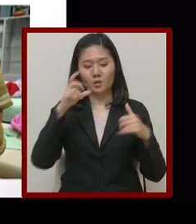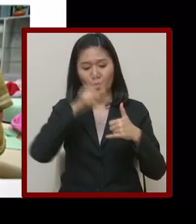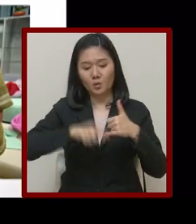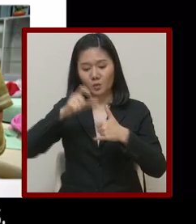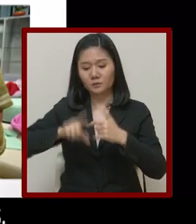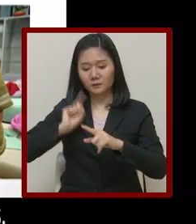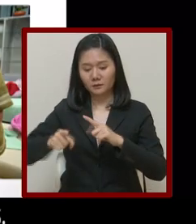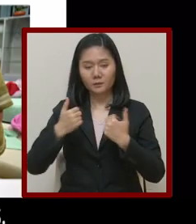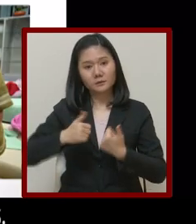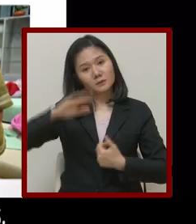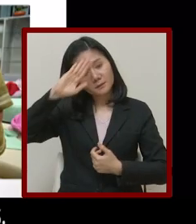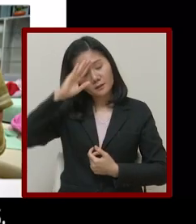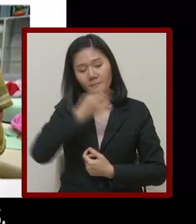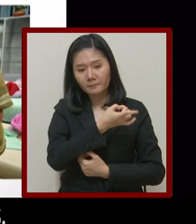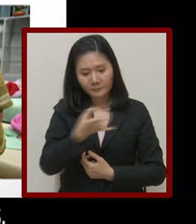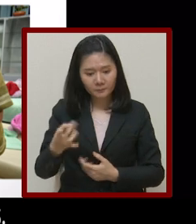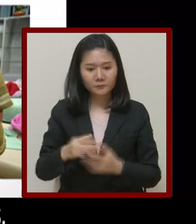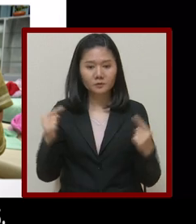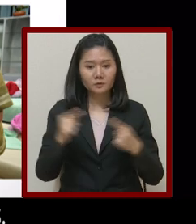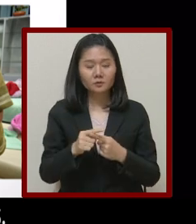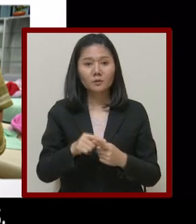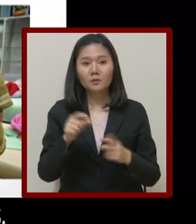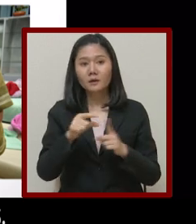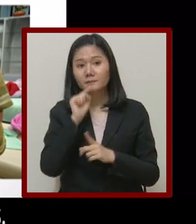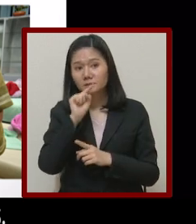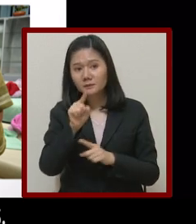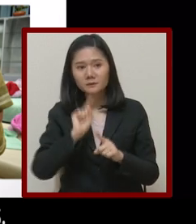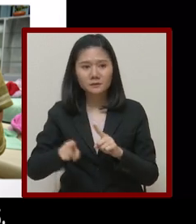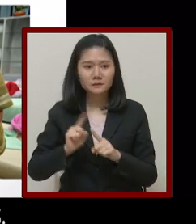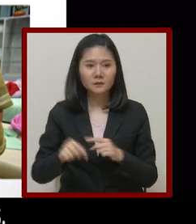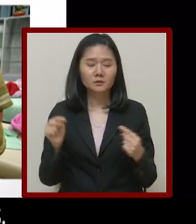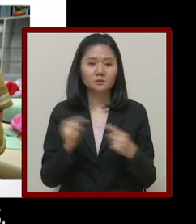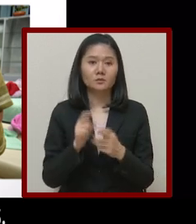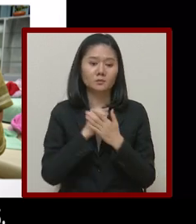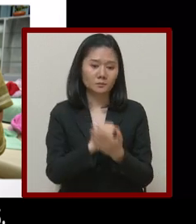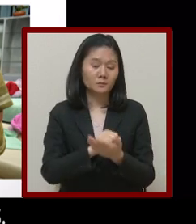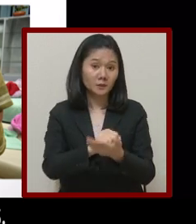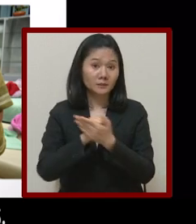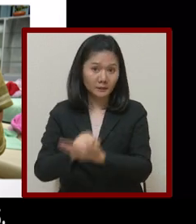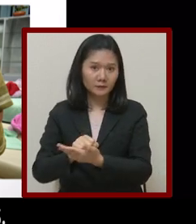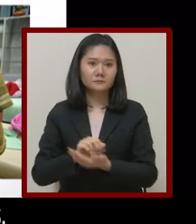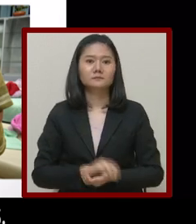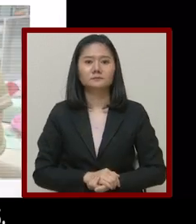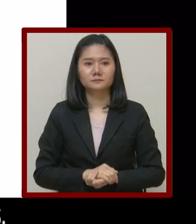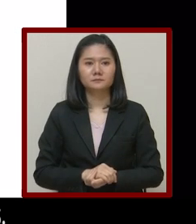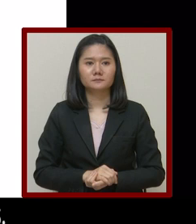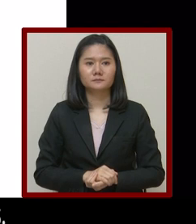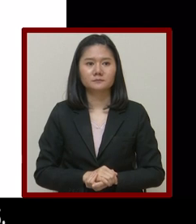านว่าเป็นอะไรยังไงแล้วก็ในเรื่องของการออกคำสั่งในส่วนที่ระหว่างการให้บริการด้วยนะคะ